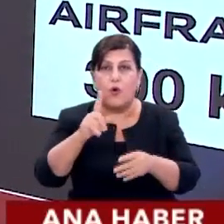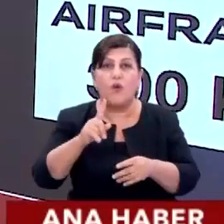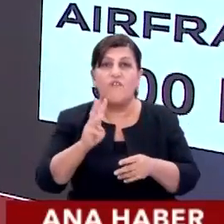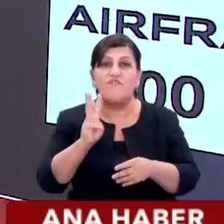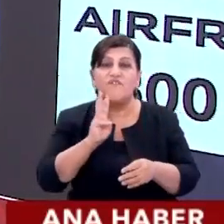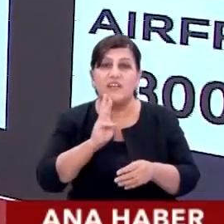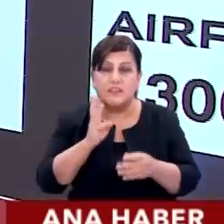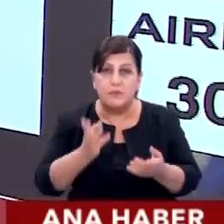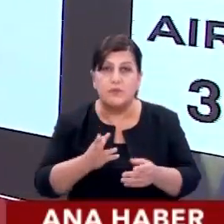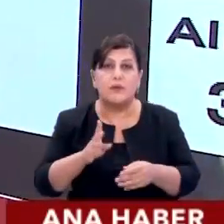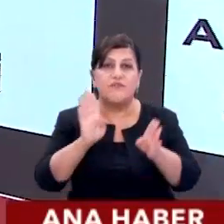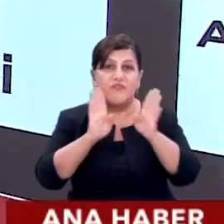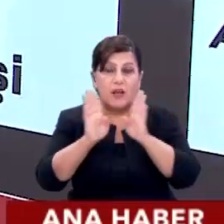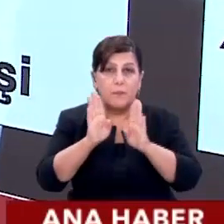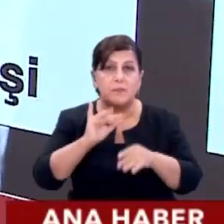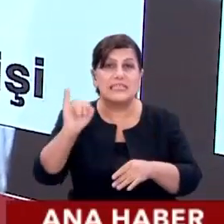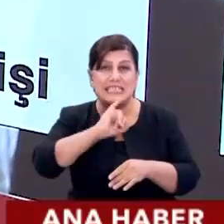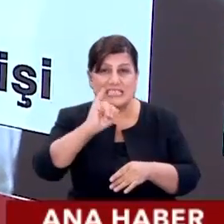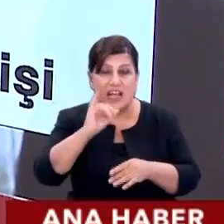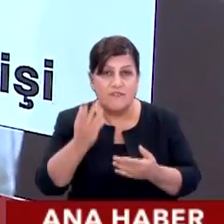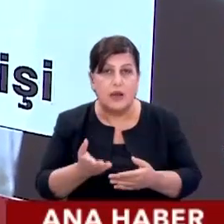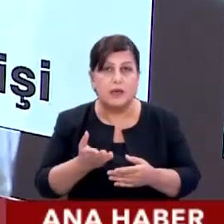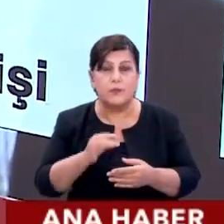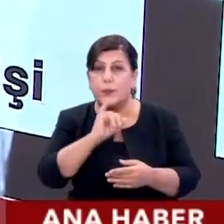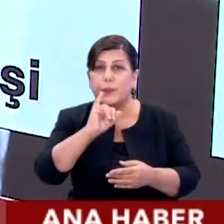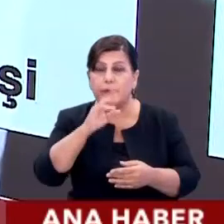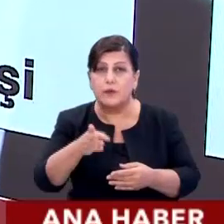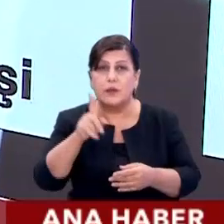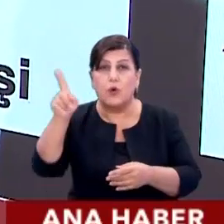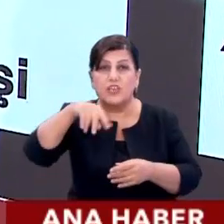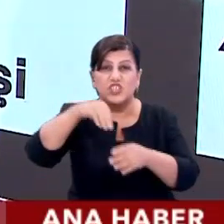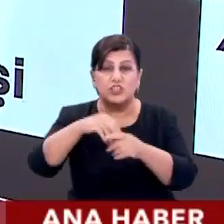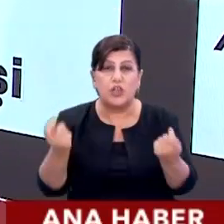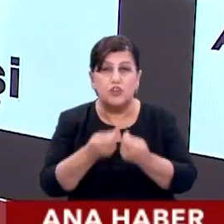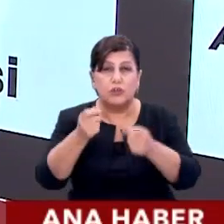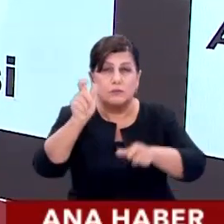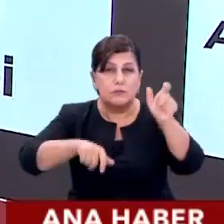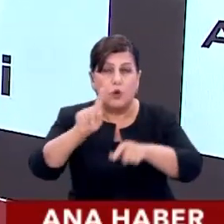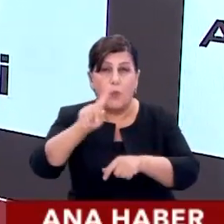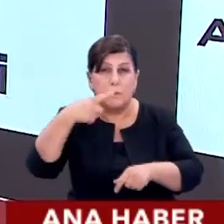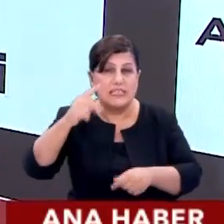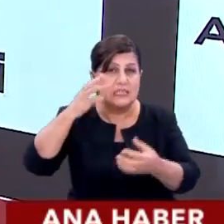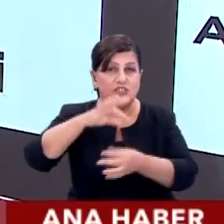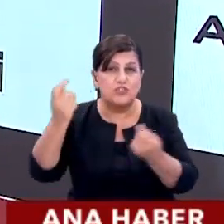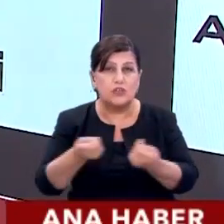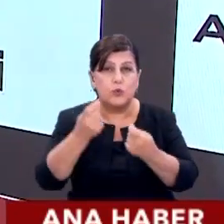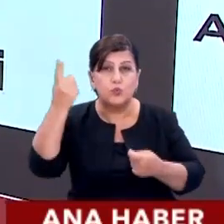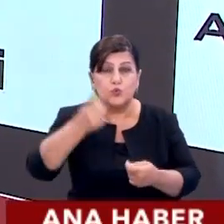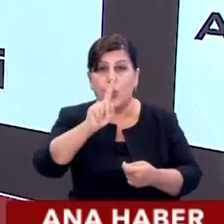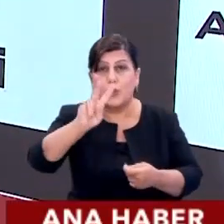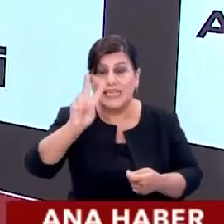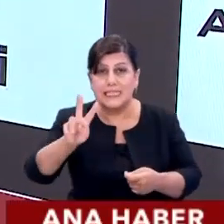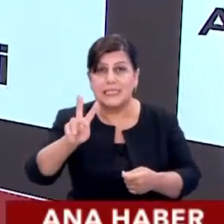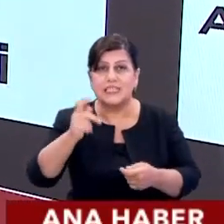o Facebook ve Instagram var ya orada çalışan 11.000 kişi yani çalışanların neredeyse yüzde